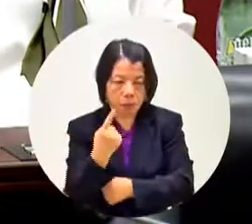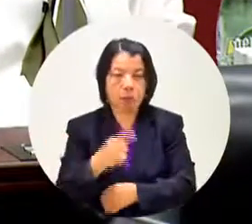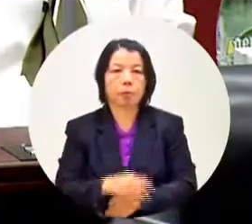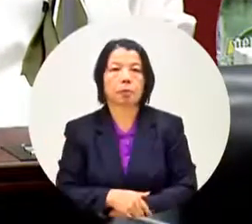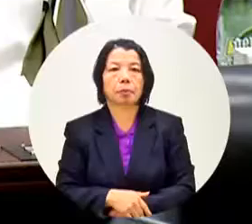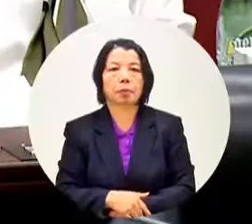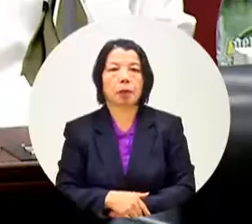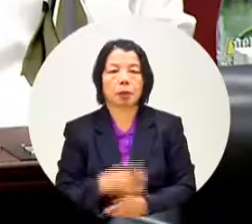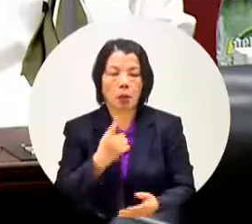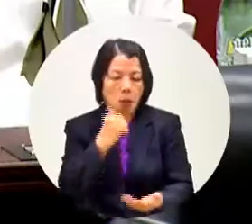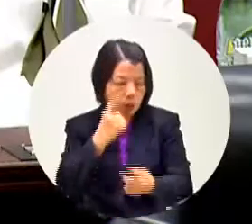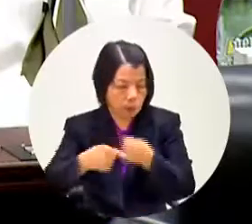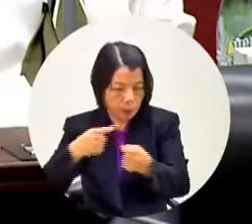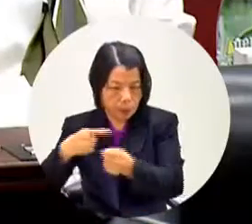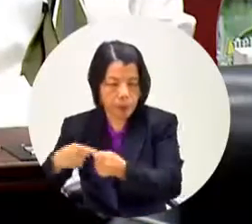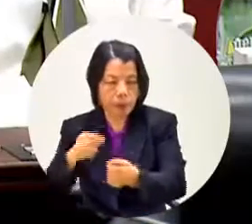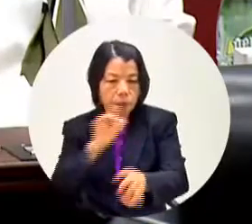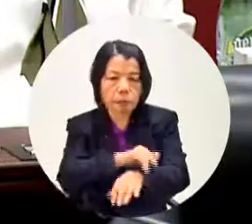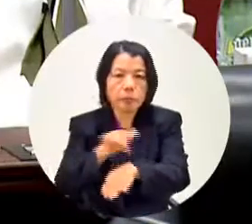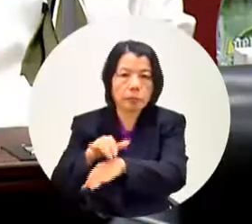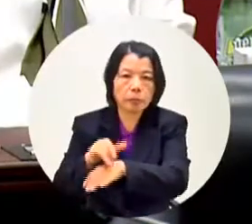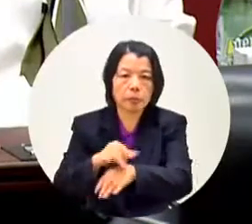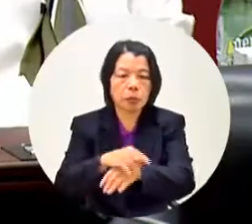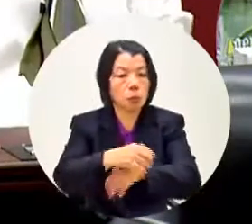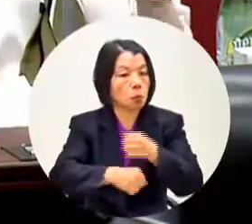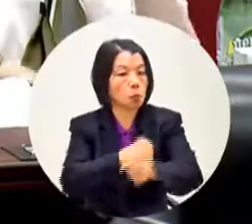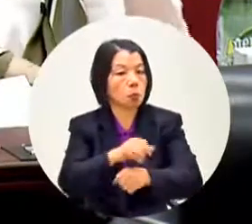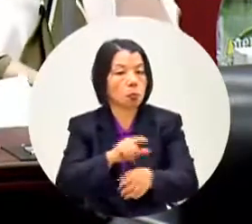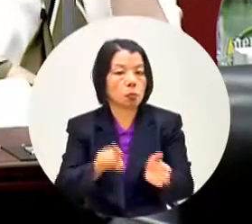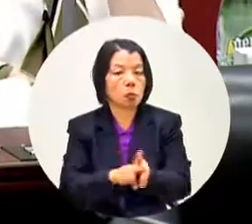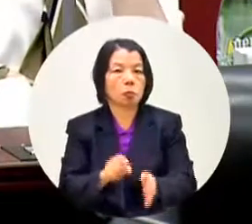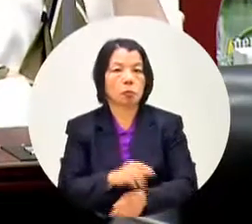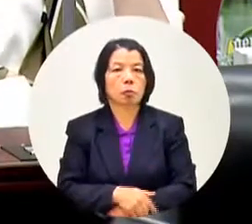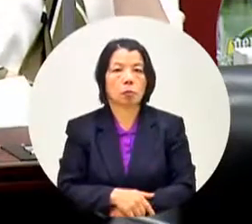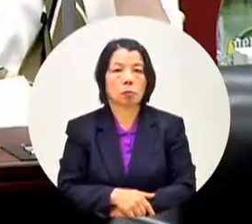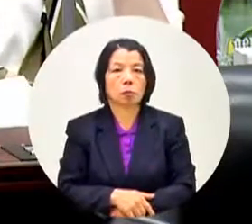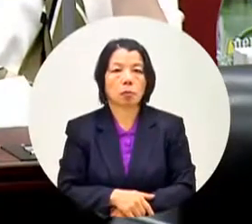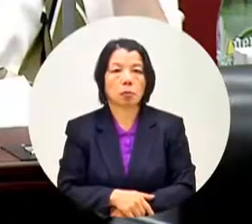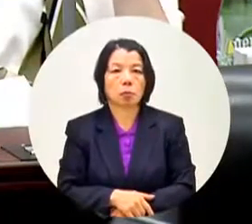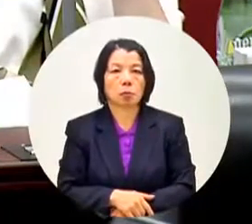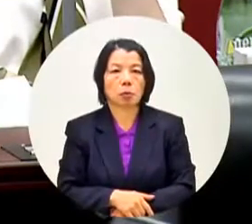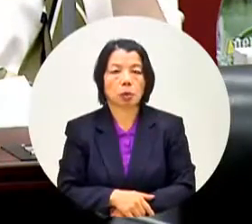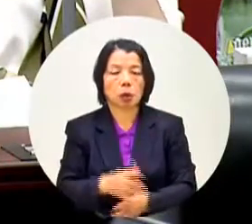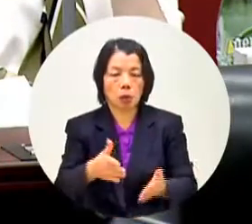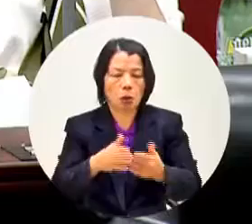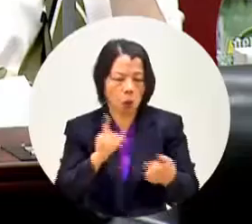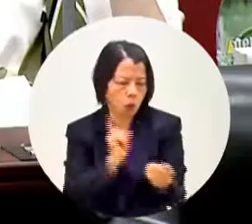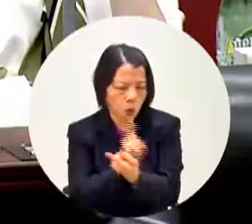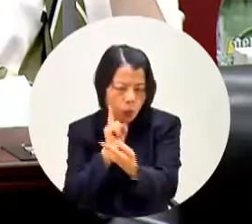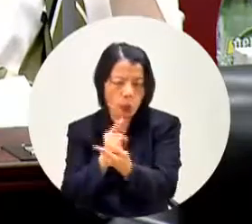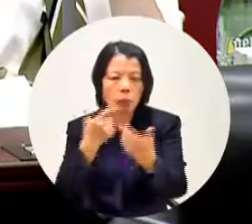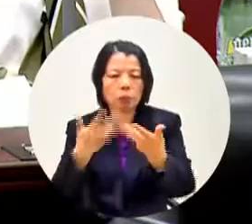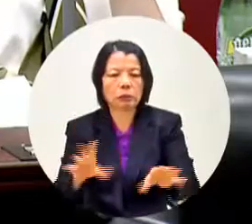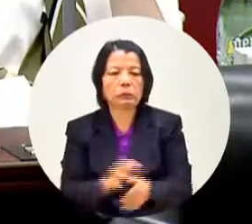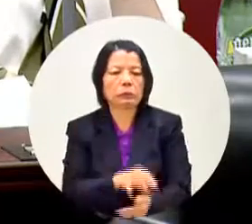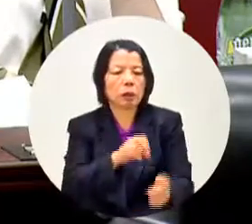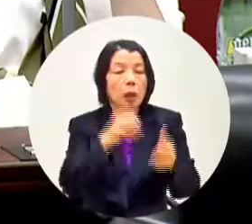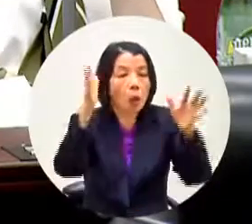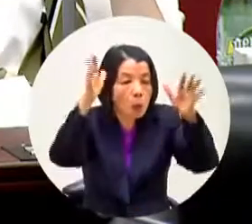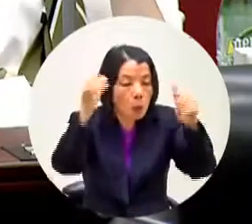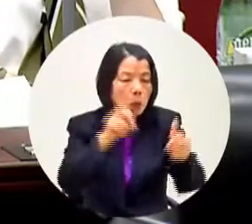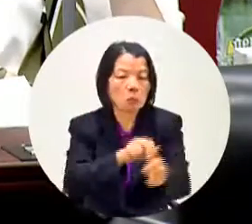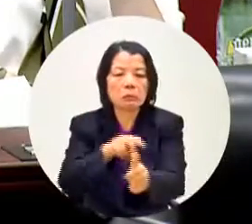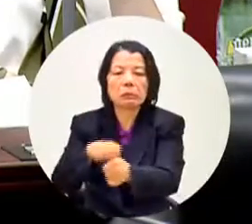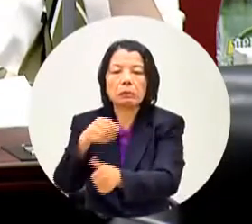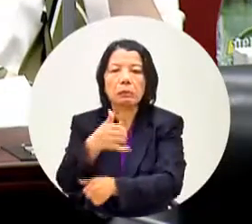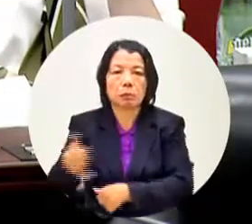改善，我们能改善的，我尽我自己的能力，我再有多少能力我做多少事。所以我每一年都从宠物